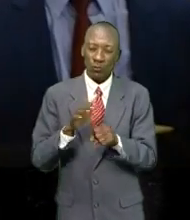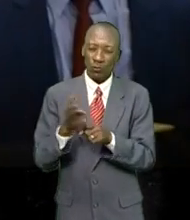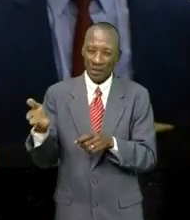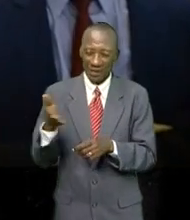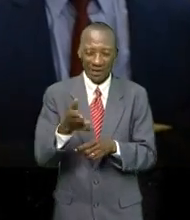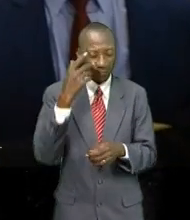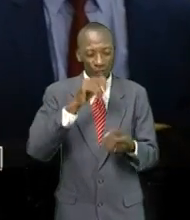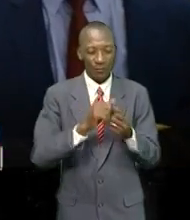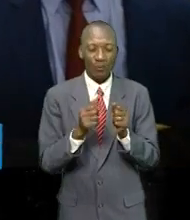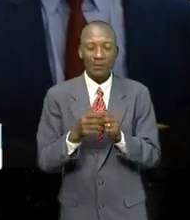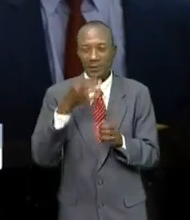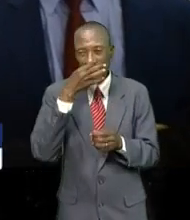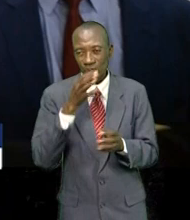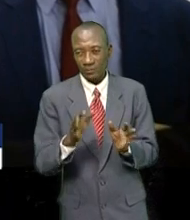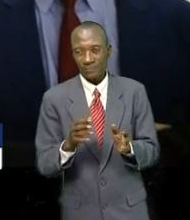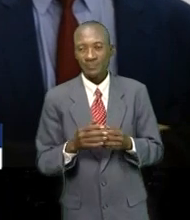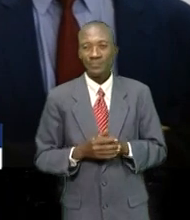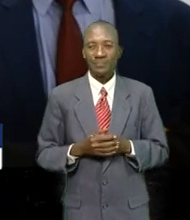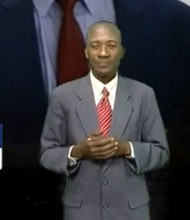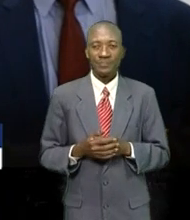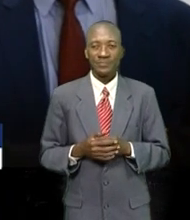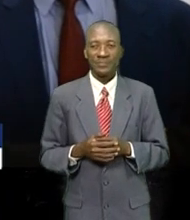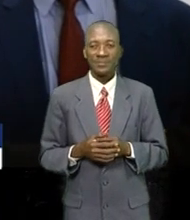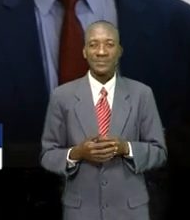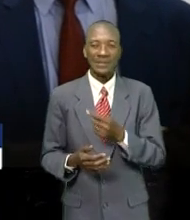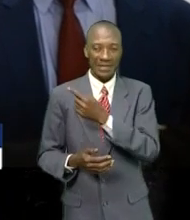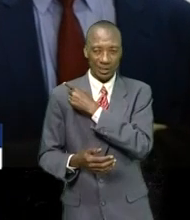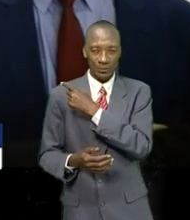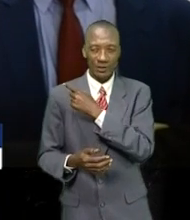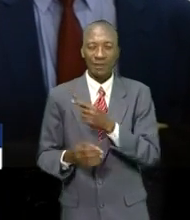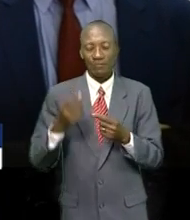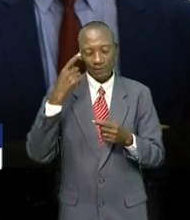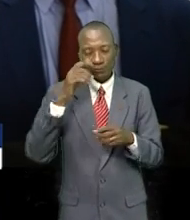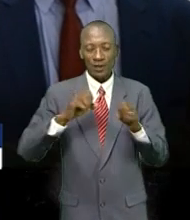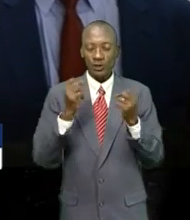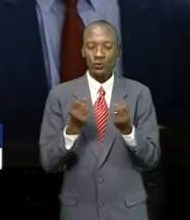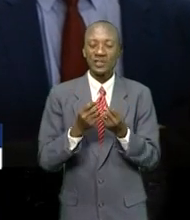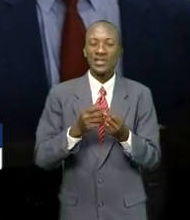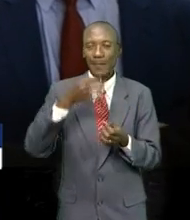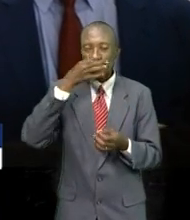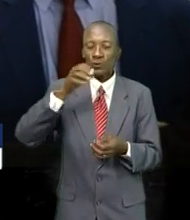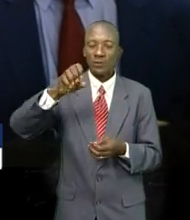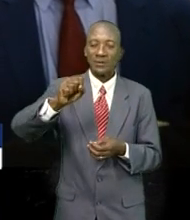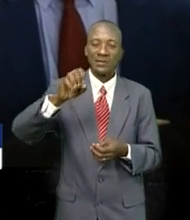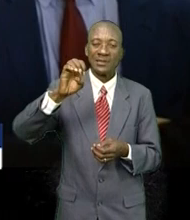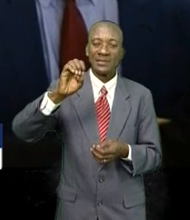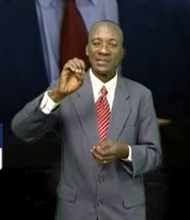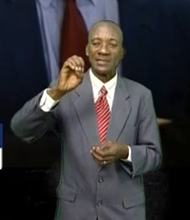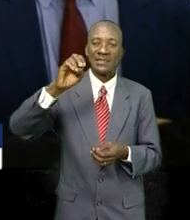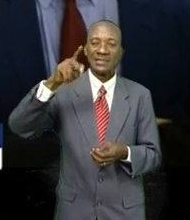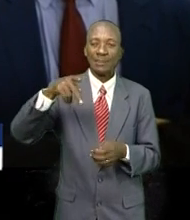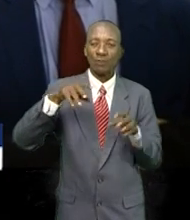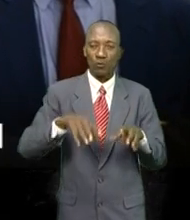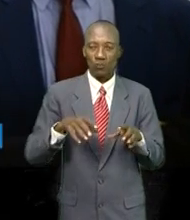On regarde déjà un horizon plutôt de 2025-2026 et ce qu'il y a lieu de faire, de décider aujourd'hui.